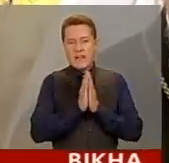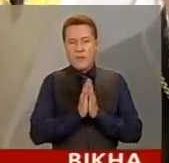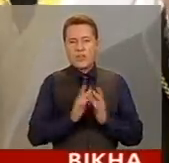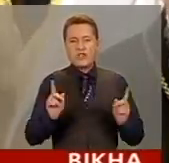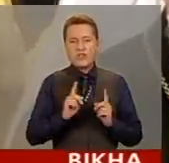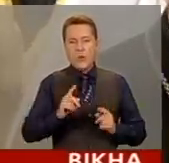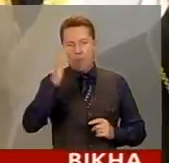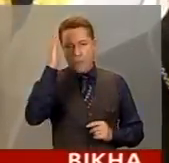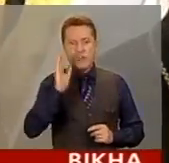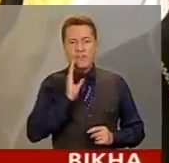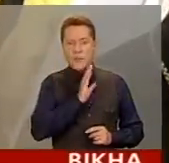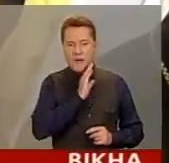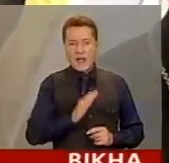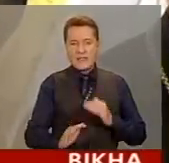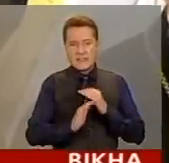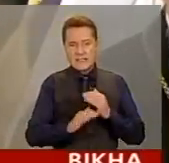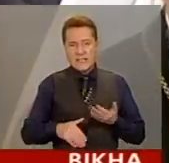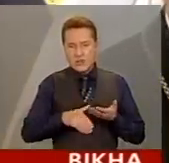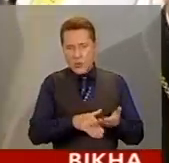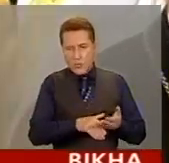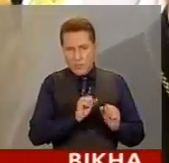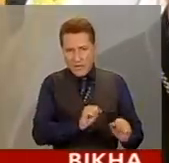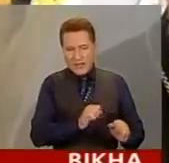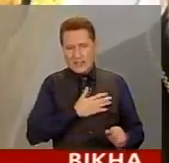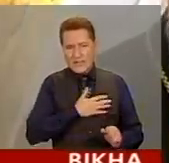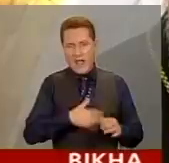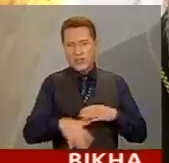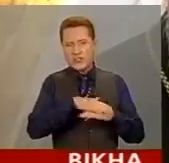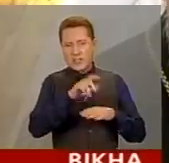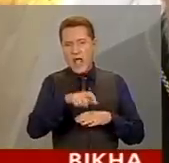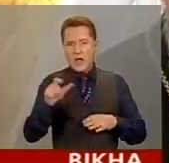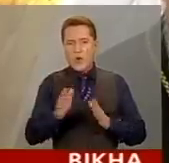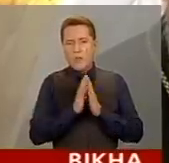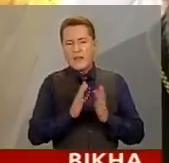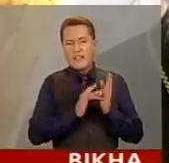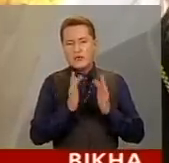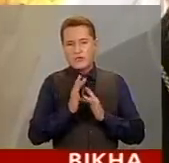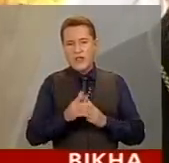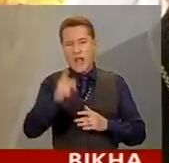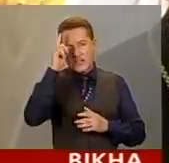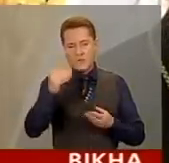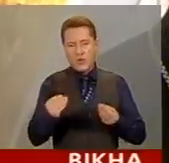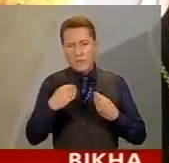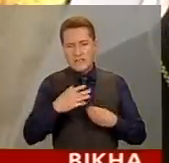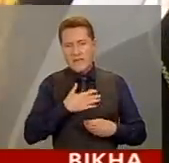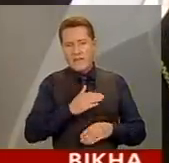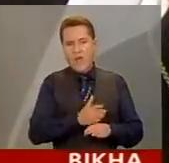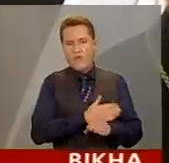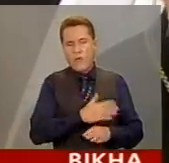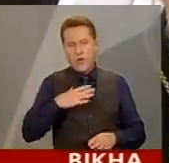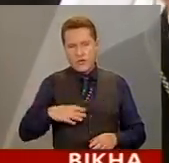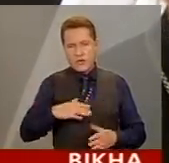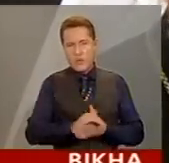Мати заступилася за наш народ, щоб вона умолила свого єдиного сина і Господь послав нам довгоочікуваний